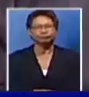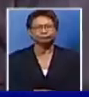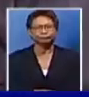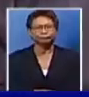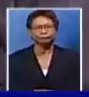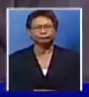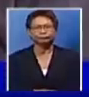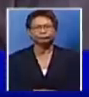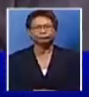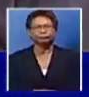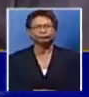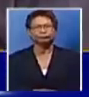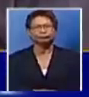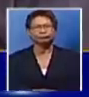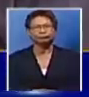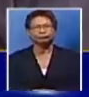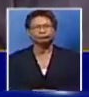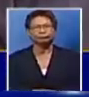Kita bayangkan